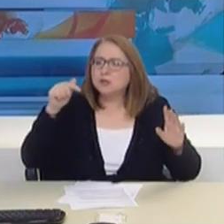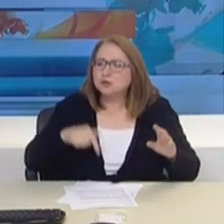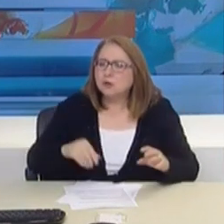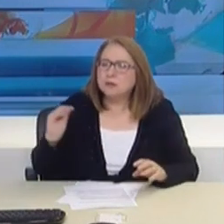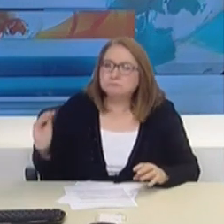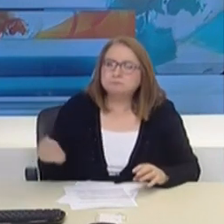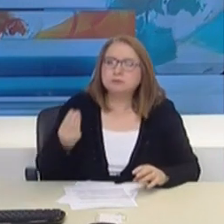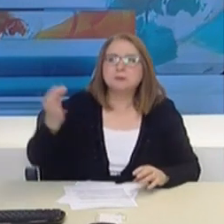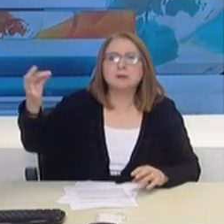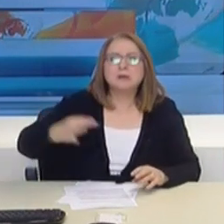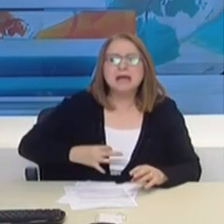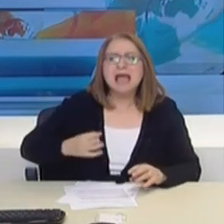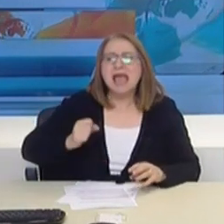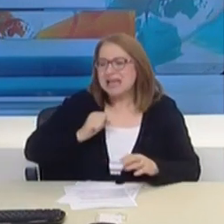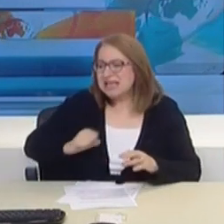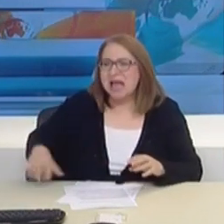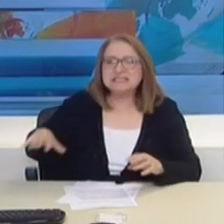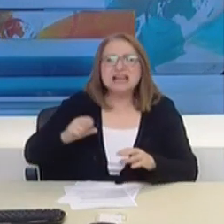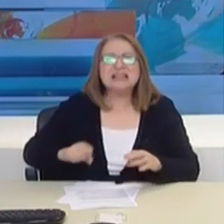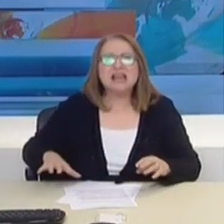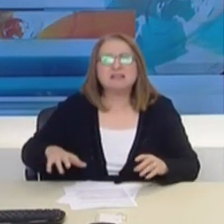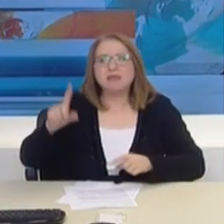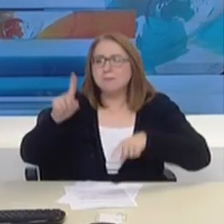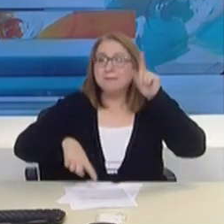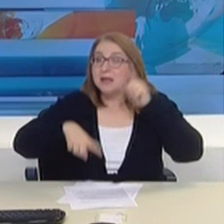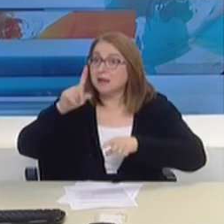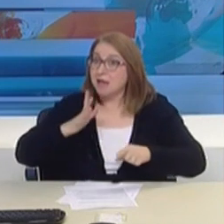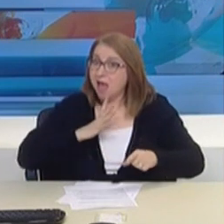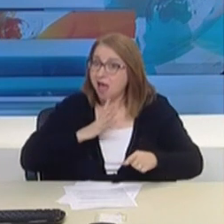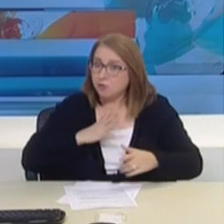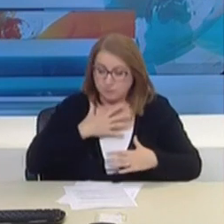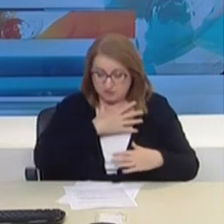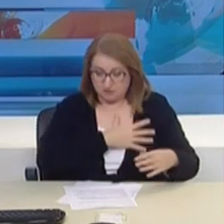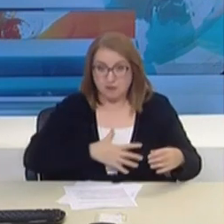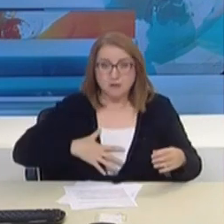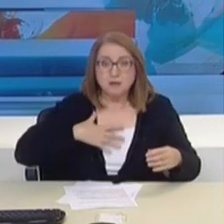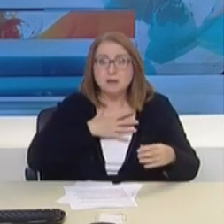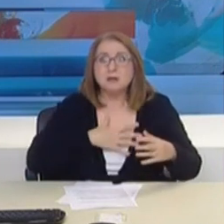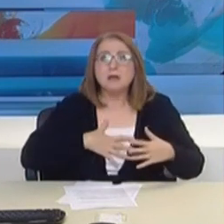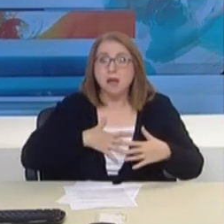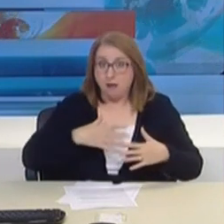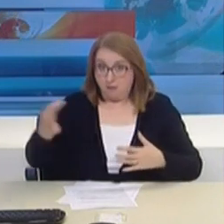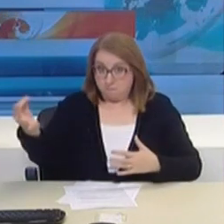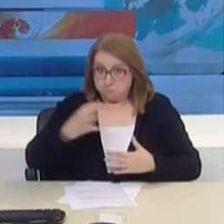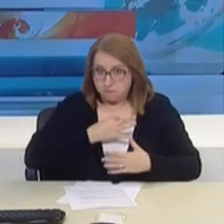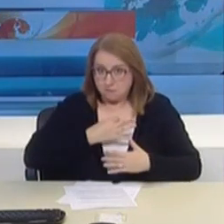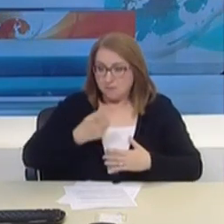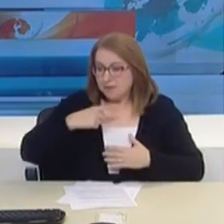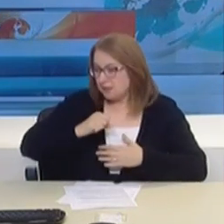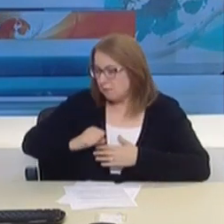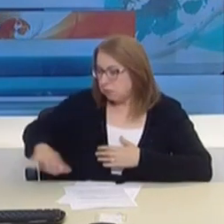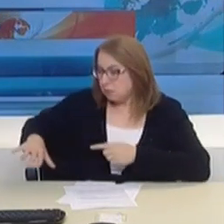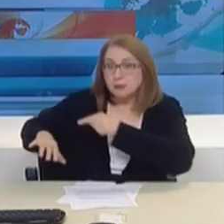σύστημα, ακόμα και σε ανθρώπους που ξεκινάνε με λίμωξη του αναπνευστικού, απομονώνεται από τα κόπρανά τους για μεγάλο χρονικό διάστημα και